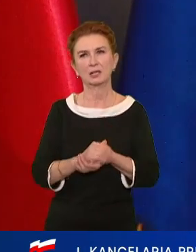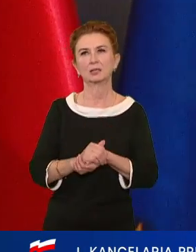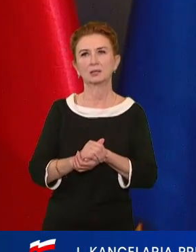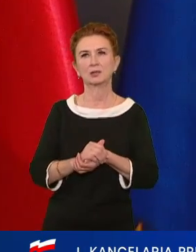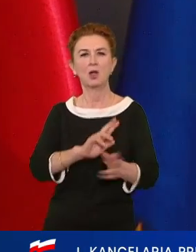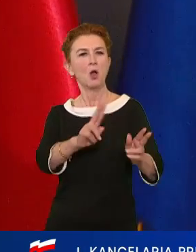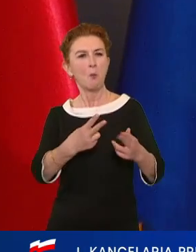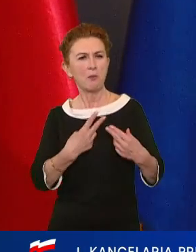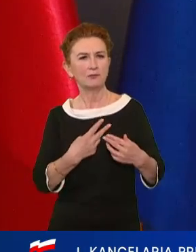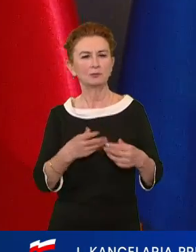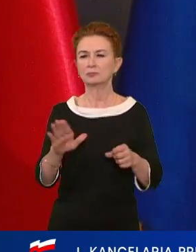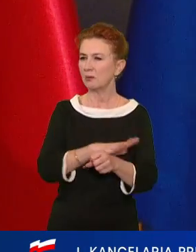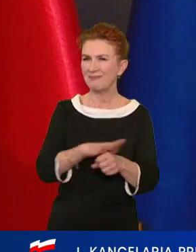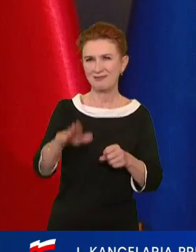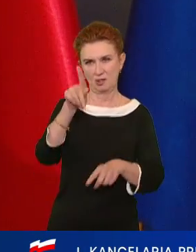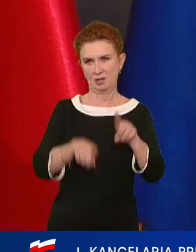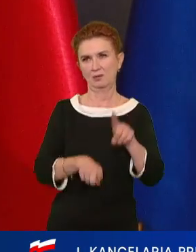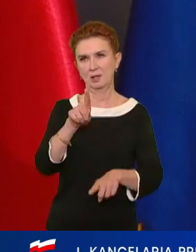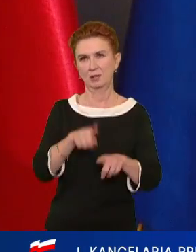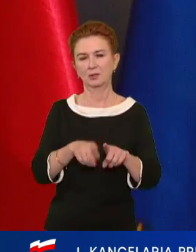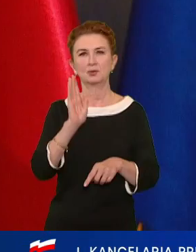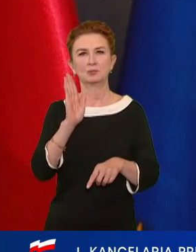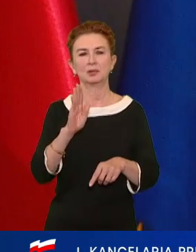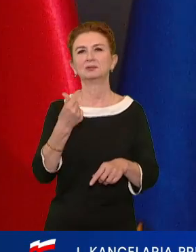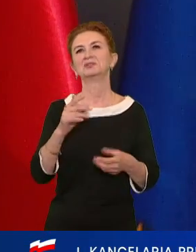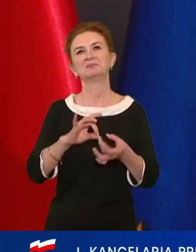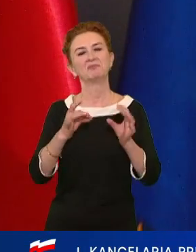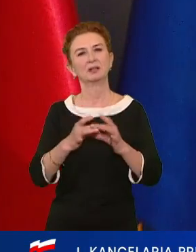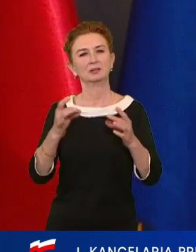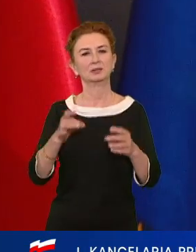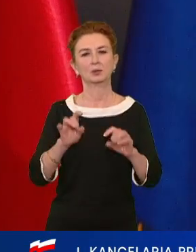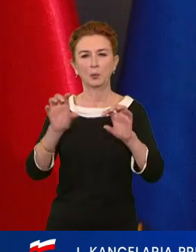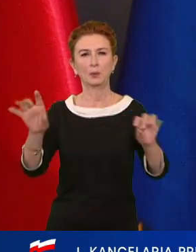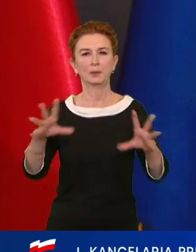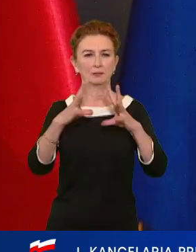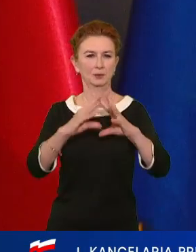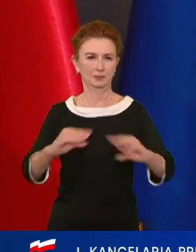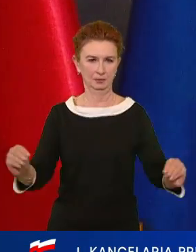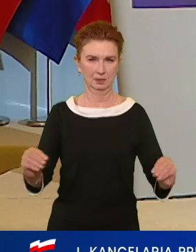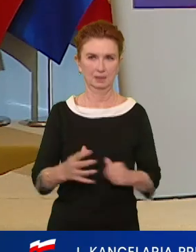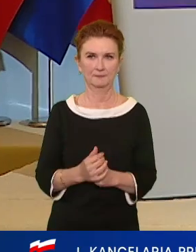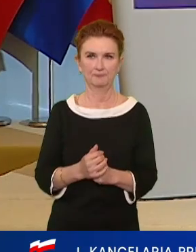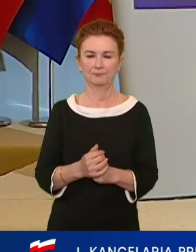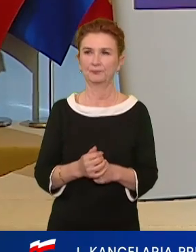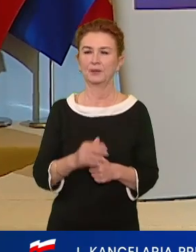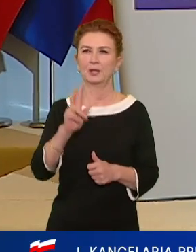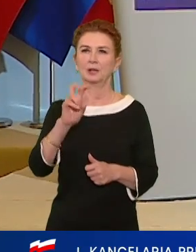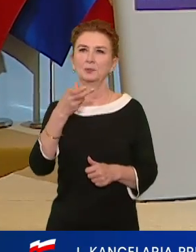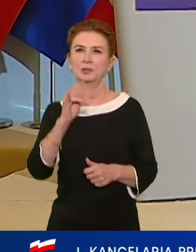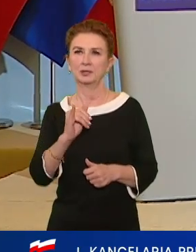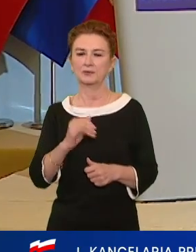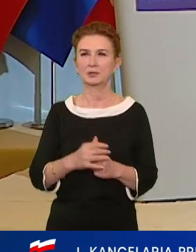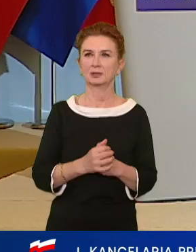pełnej normalności będzie wtedy kiedy zniknie epidemia dziękuję bardzo proszę kolejne pytanie redaktor marcin chmielewski